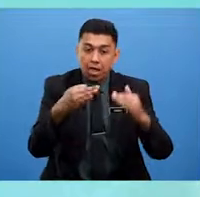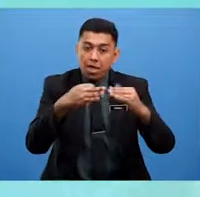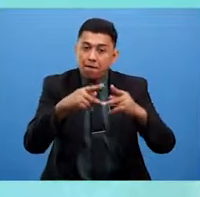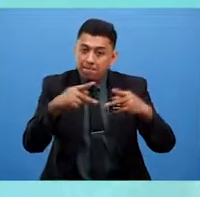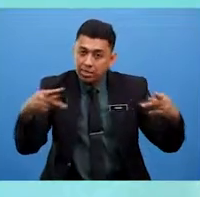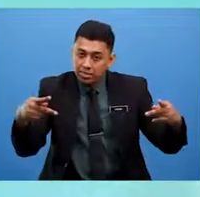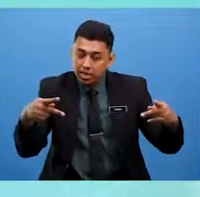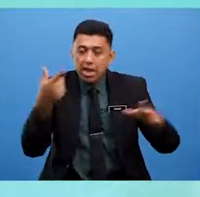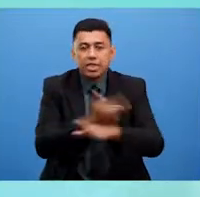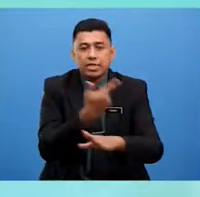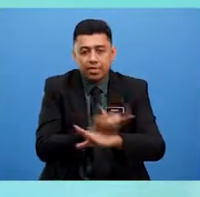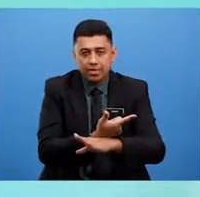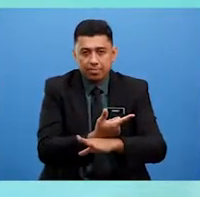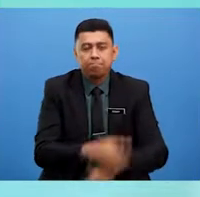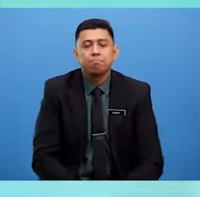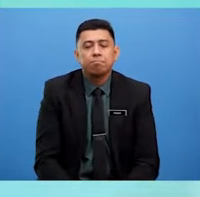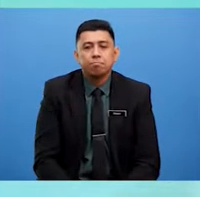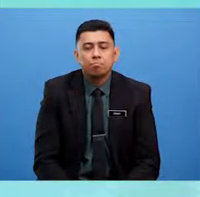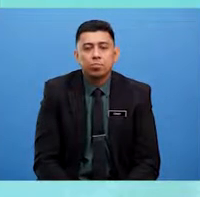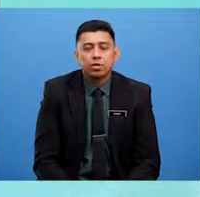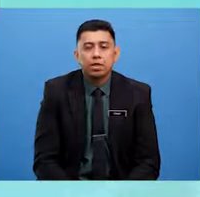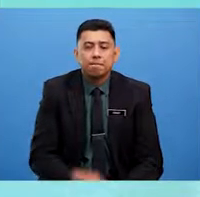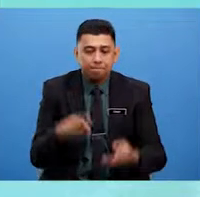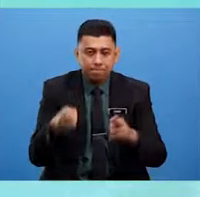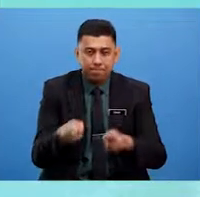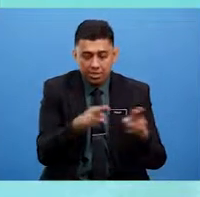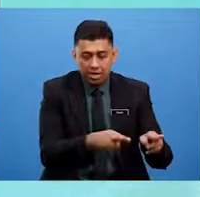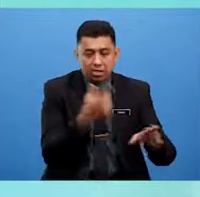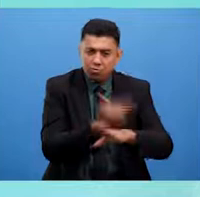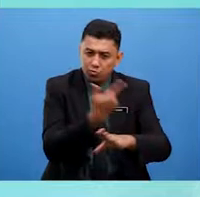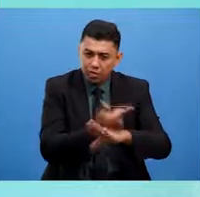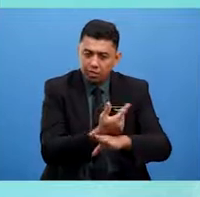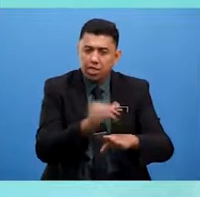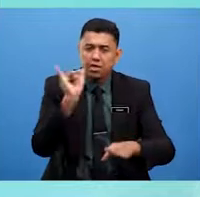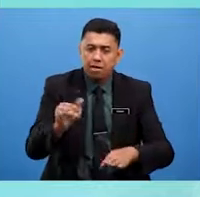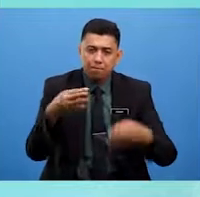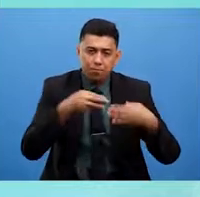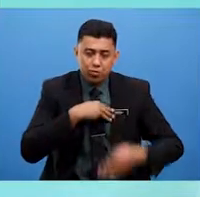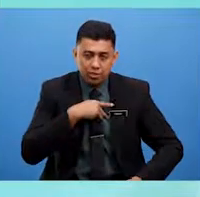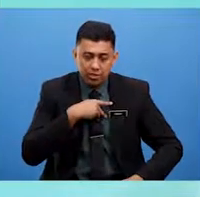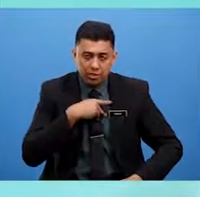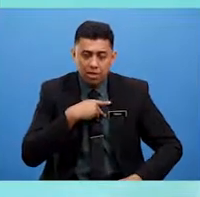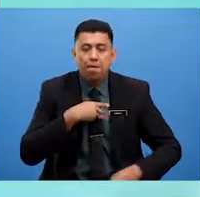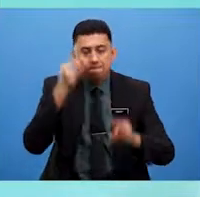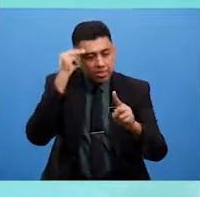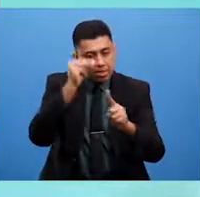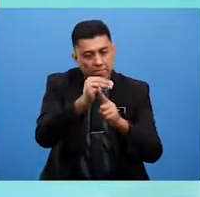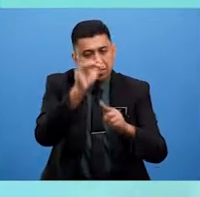latihan. Periodisasi latihan ialah perancangan latihan yang mempunyai matlamat yang spesifik.